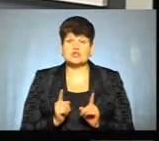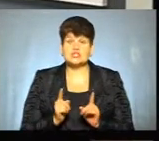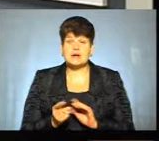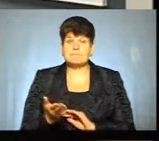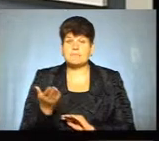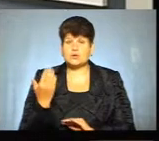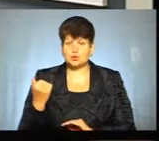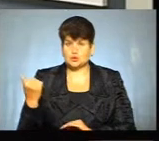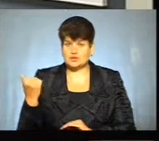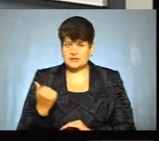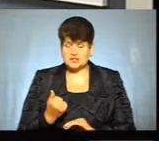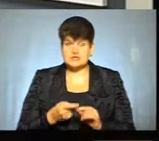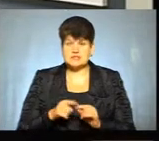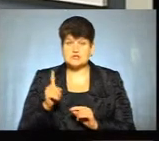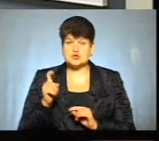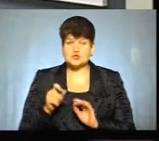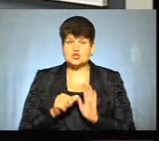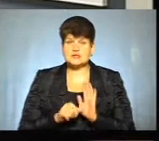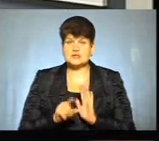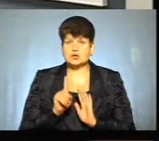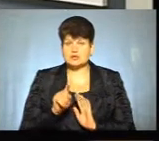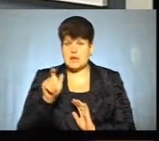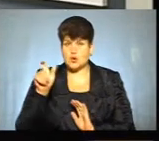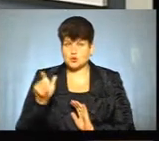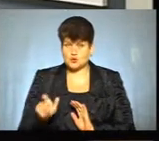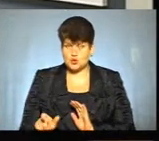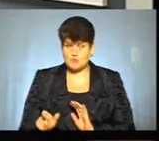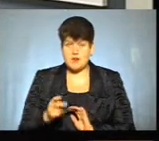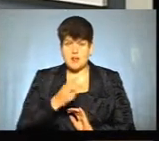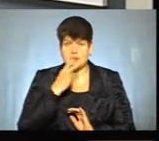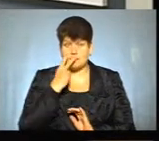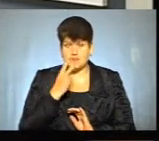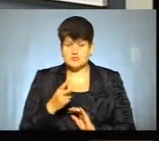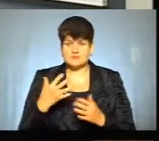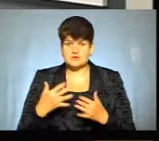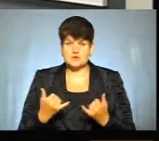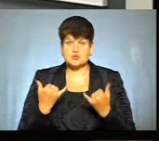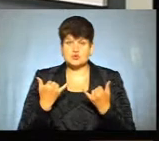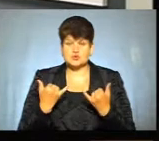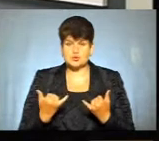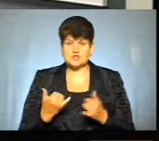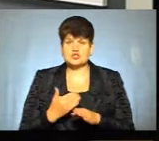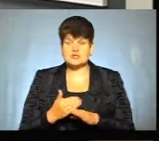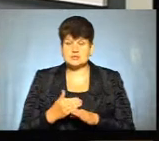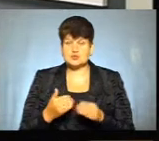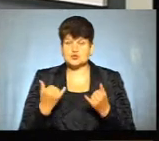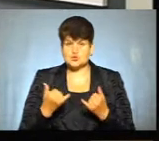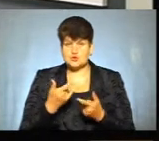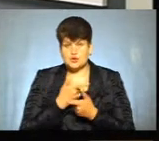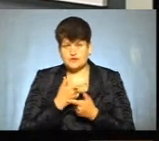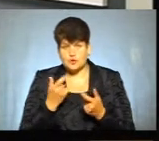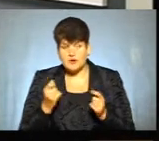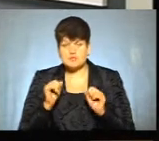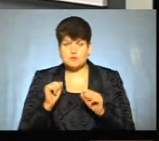минулого тижня, це 161 особа, але бачачи вже частину сьогоднішньої інформації,